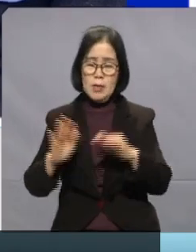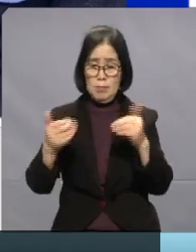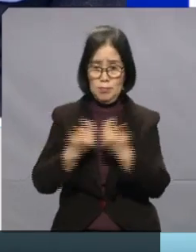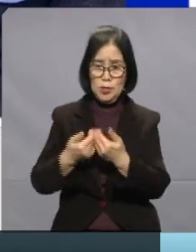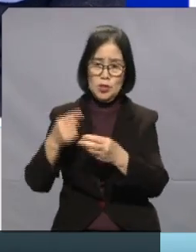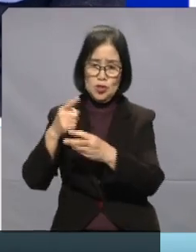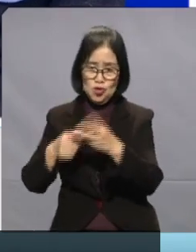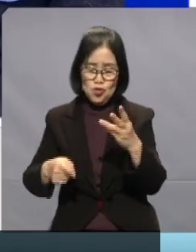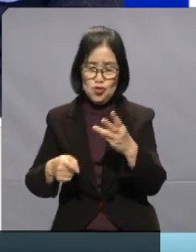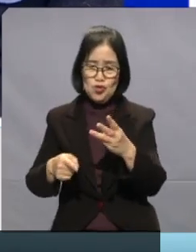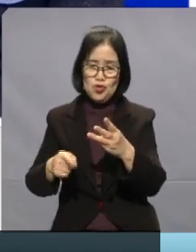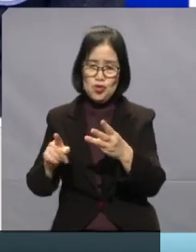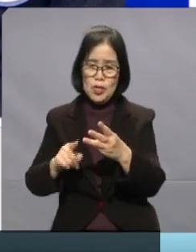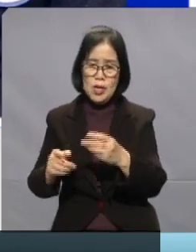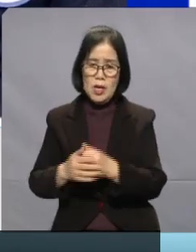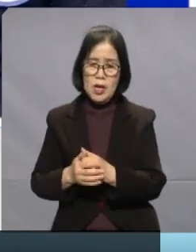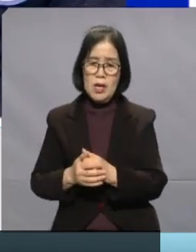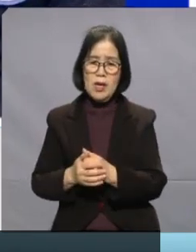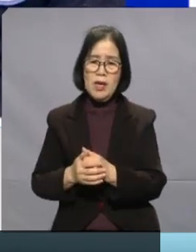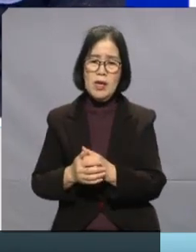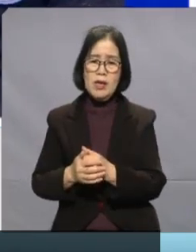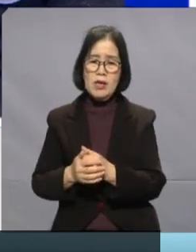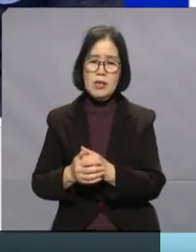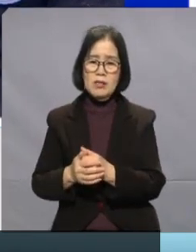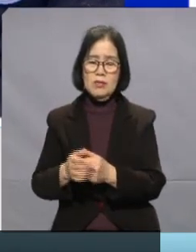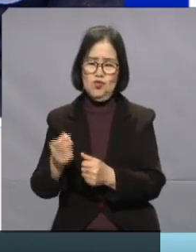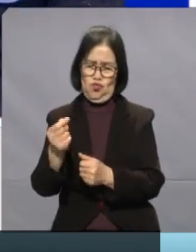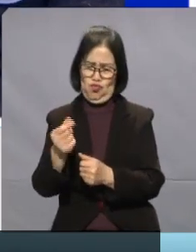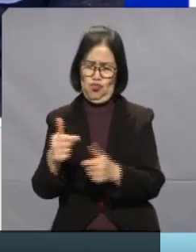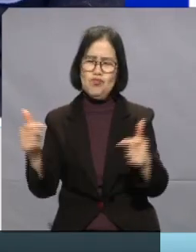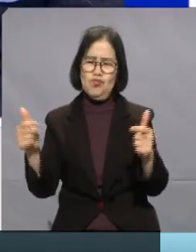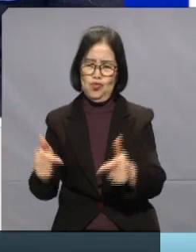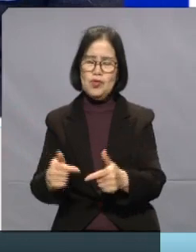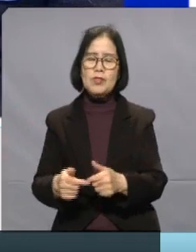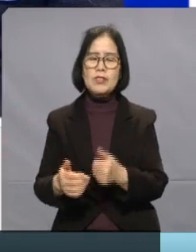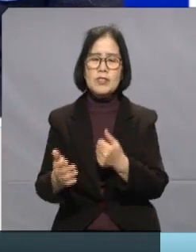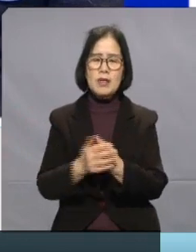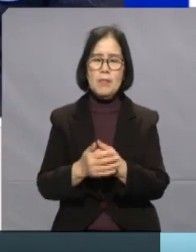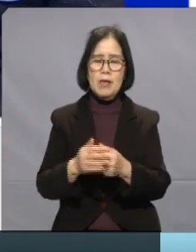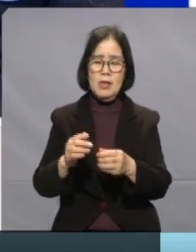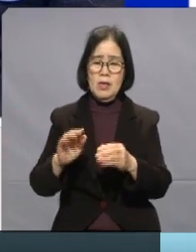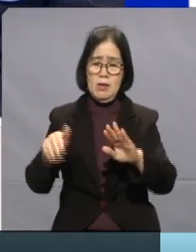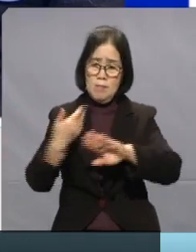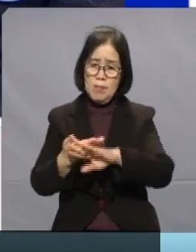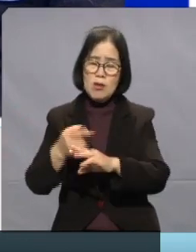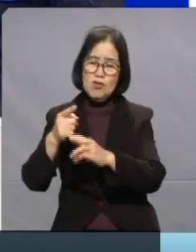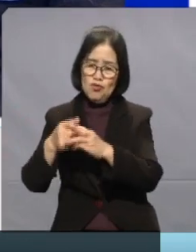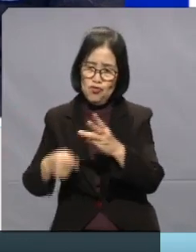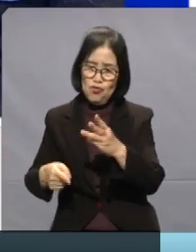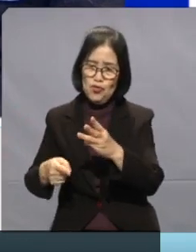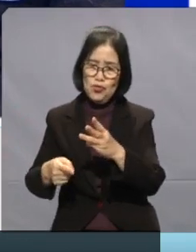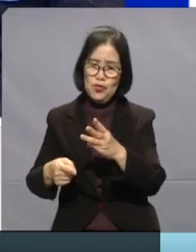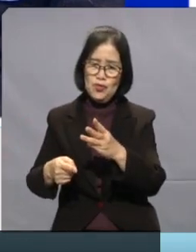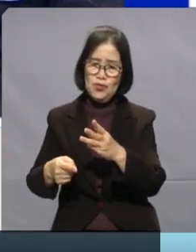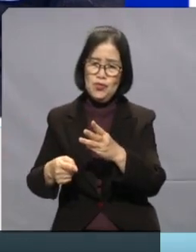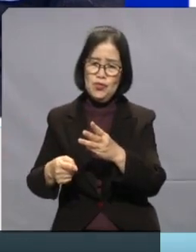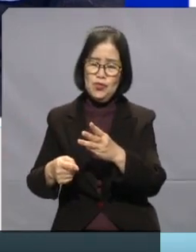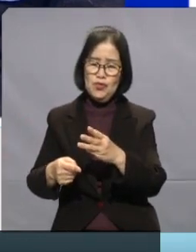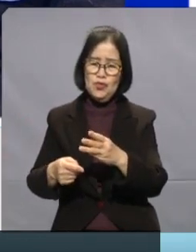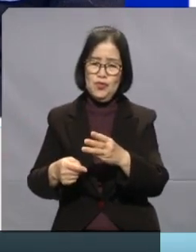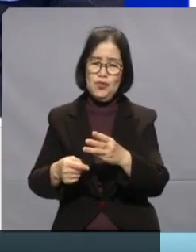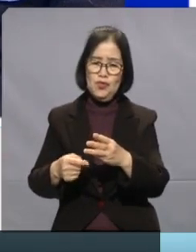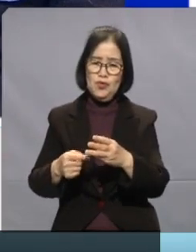자리가이 퍼센트지가 굉장히 위축되는 거예요 오히려 비윤으로 상징되던 좀